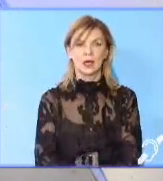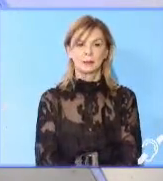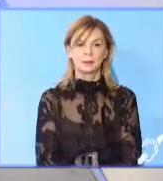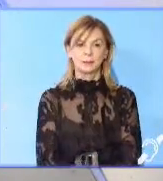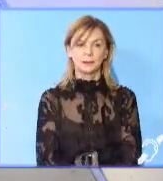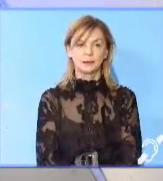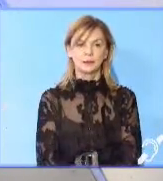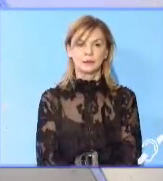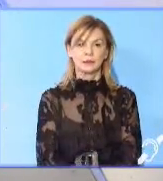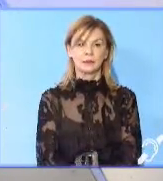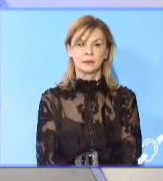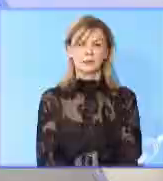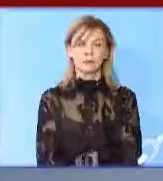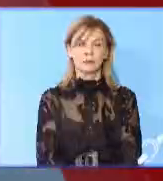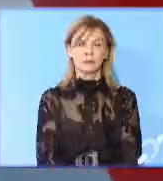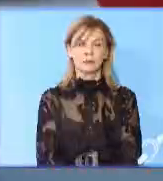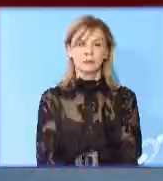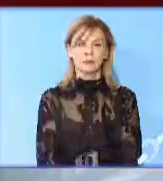titlurile ediției.